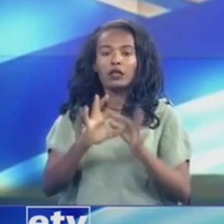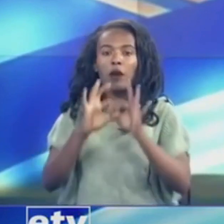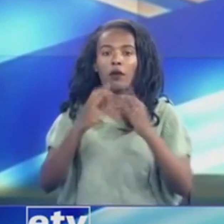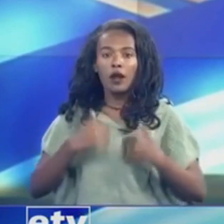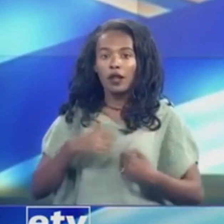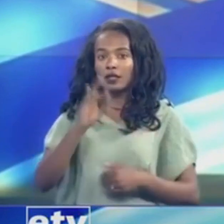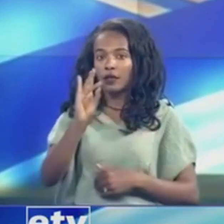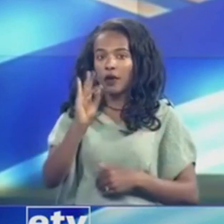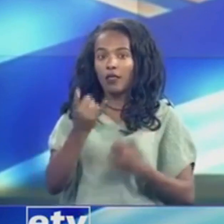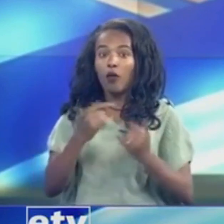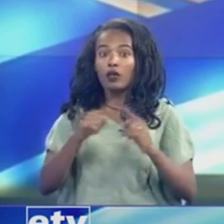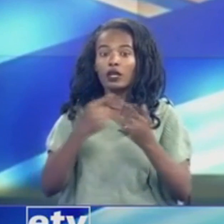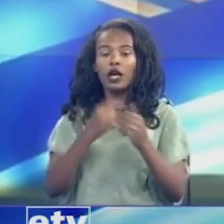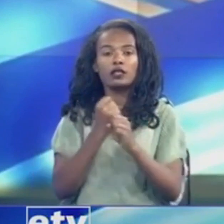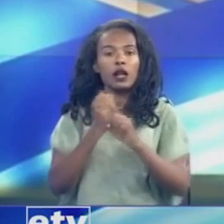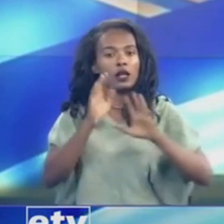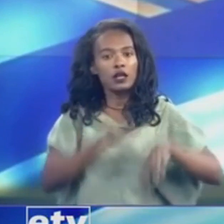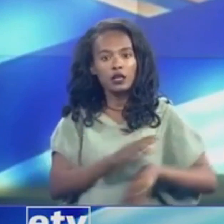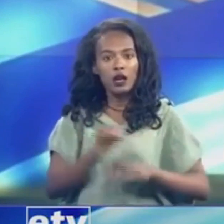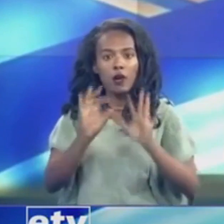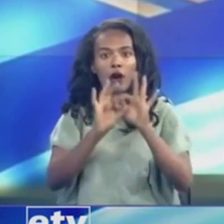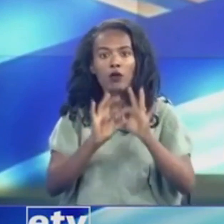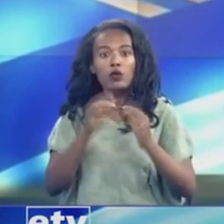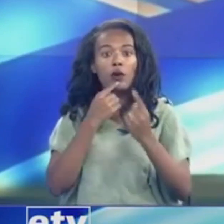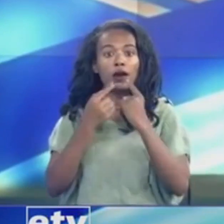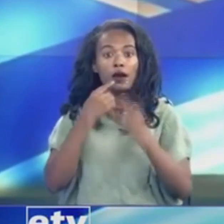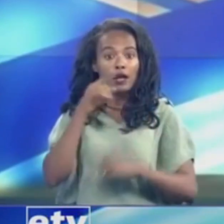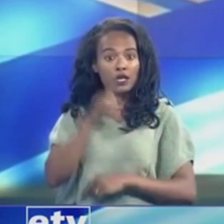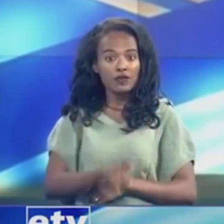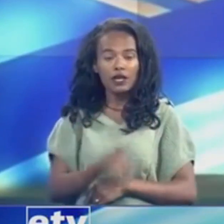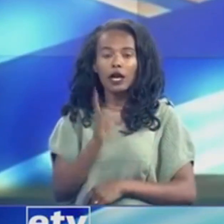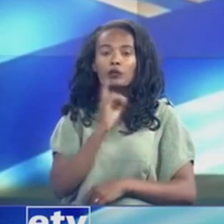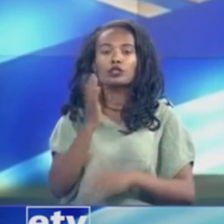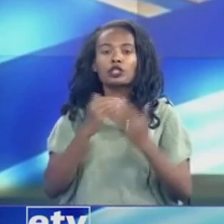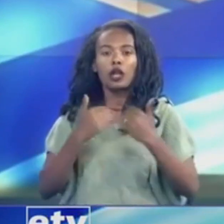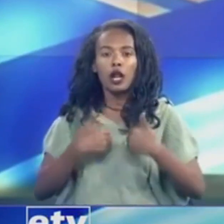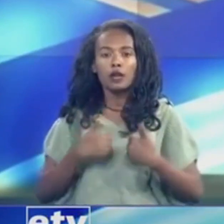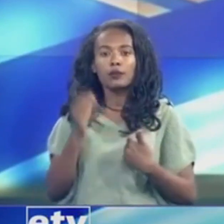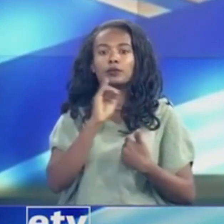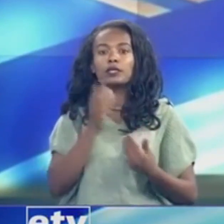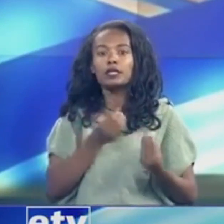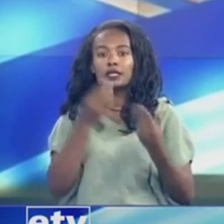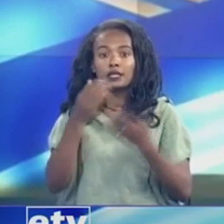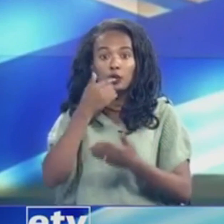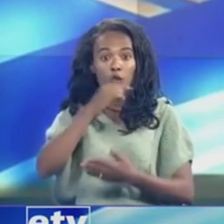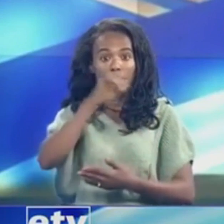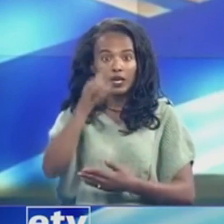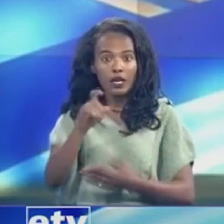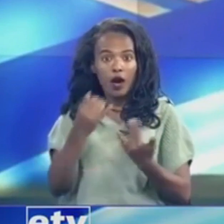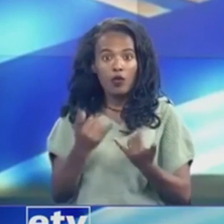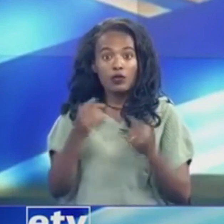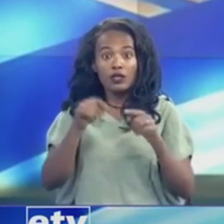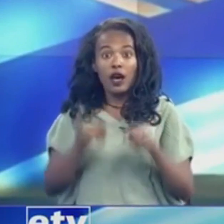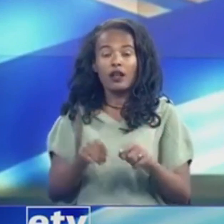7። አሁን ግን ያ አሰራር ይቅርና ማህበሩን ማናገር ያስፈልጋል። ምን ችግር አለብህ? ምን እንስጥ ብሎ መጠየቅ። አሁን ለምሳሌ እዚህ